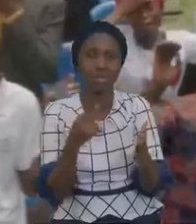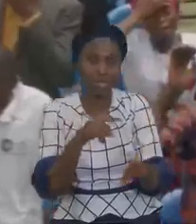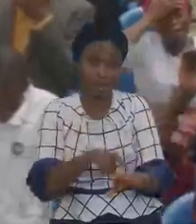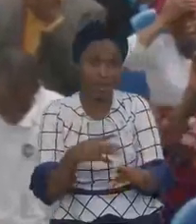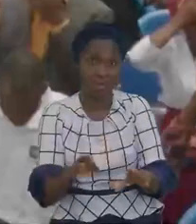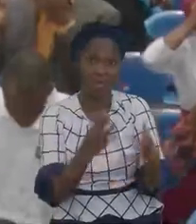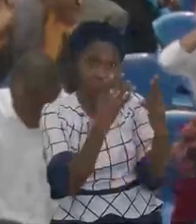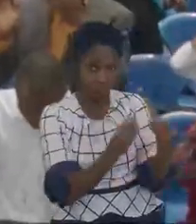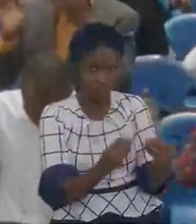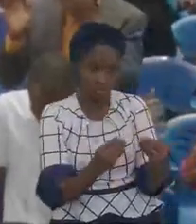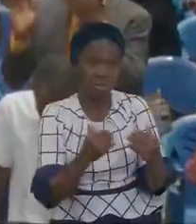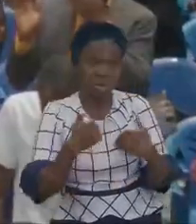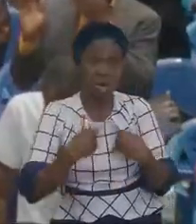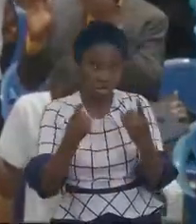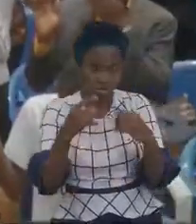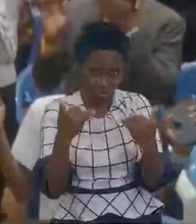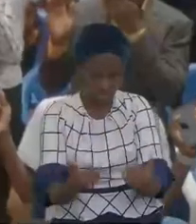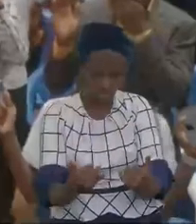Amen.